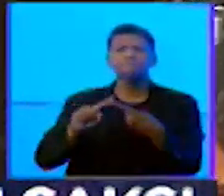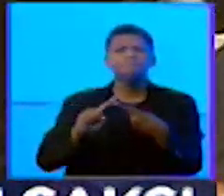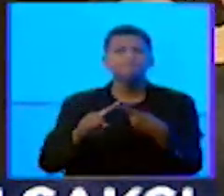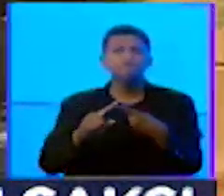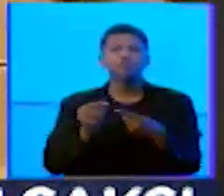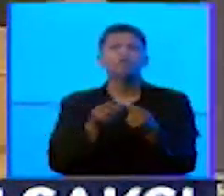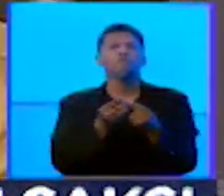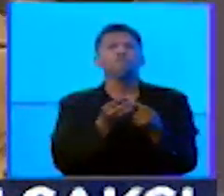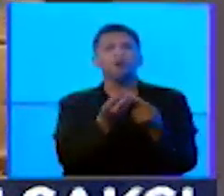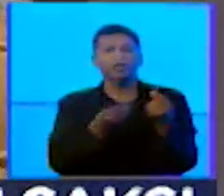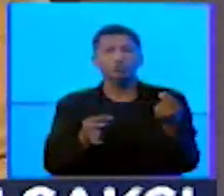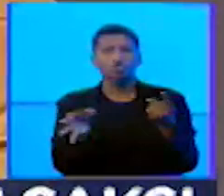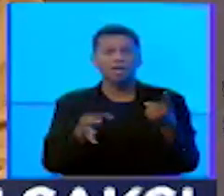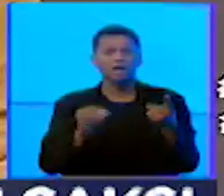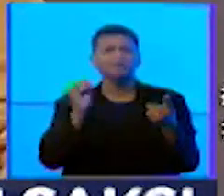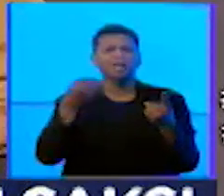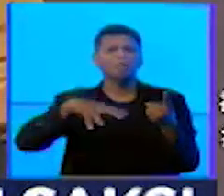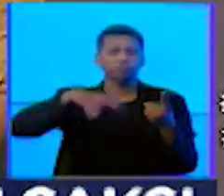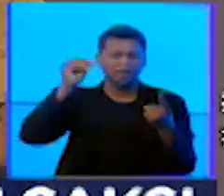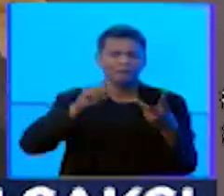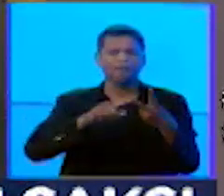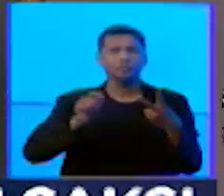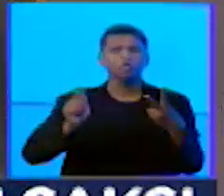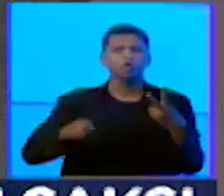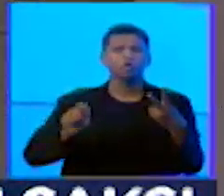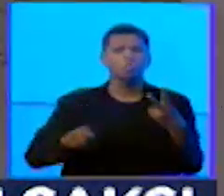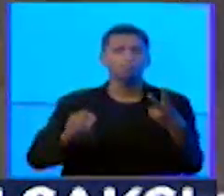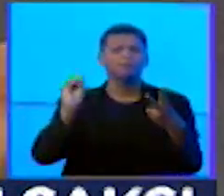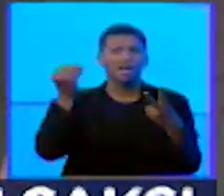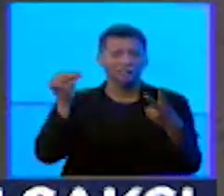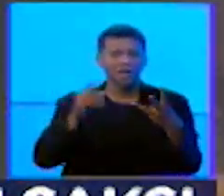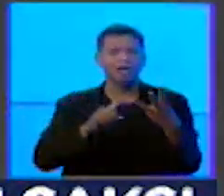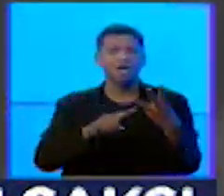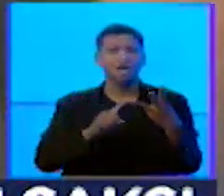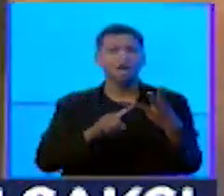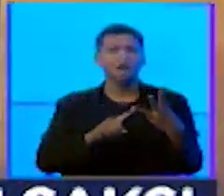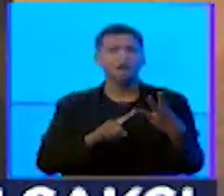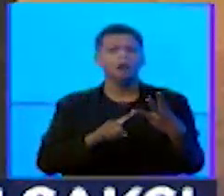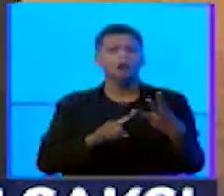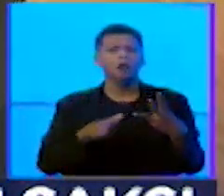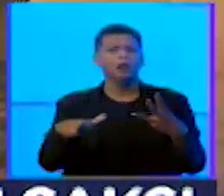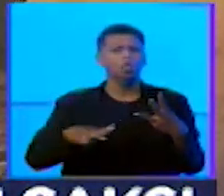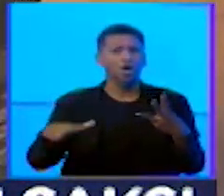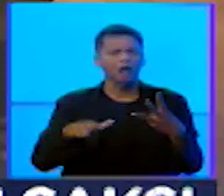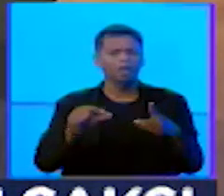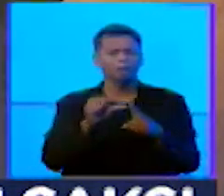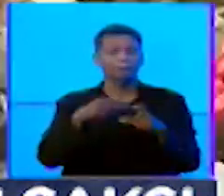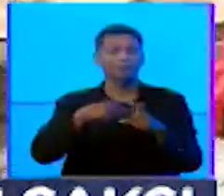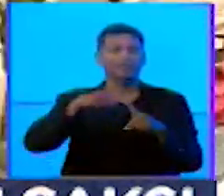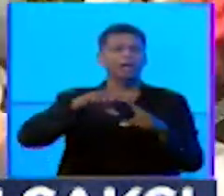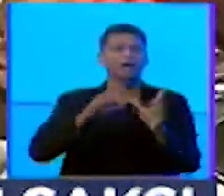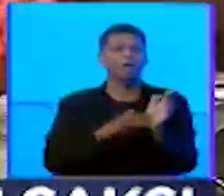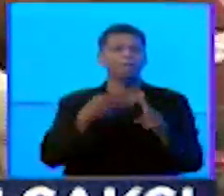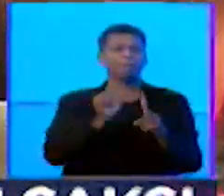Jakarta Pusat, Kepala Birohukum DKI Jakarta, Kasatpol PP DKI Jakarta, hingga Lurah Petamburan. Namun,